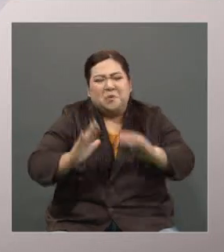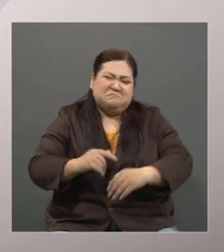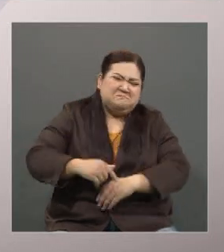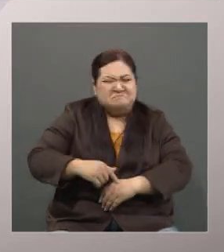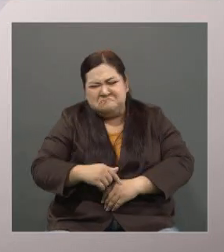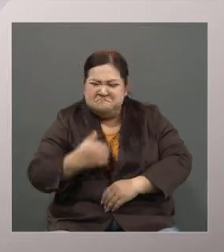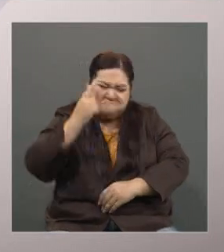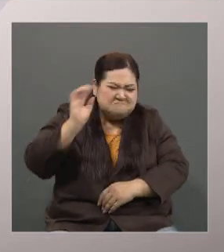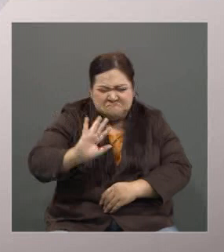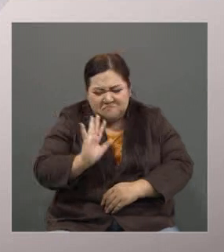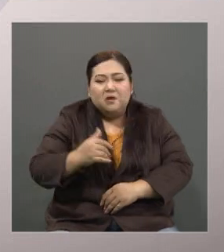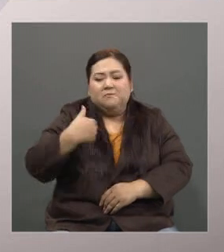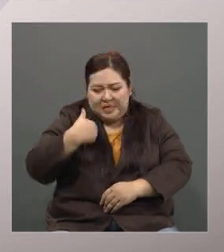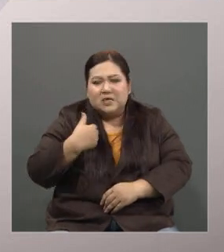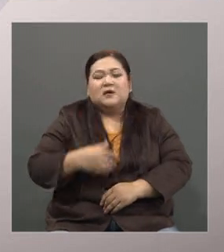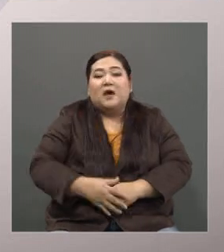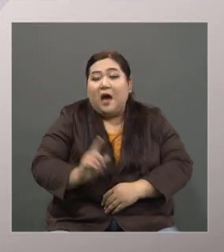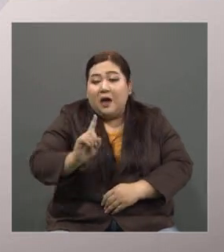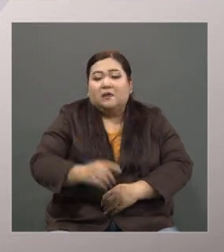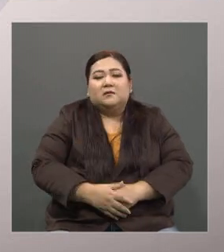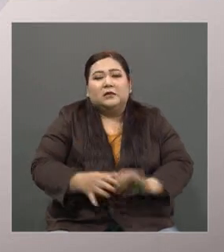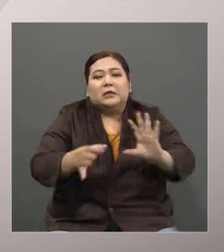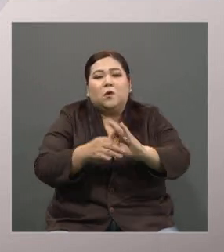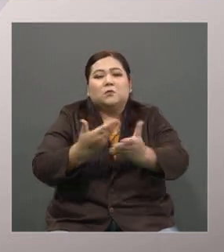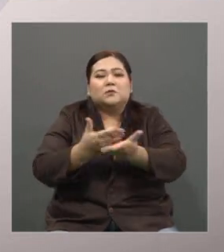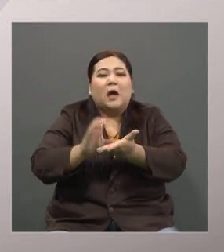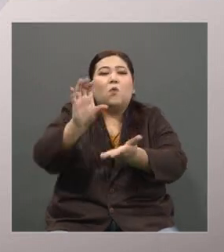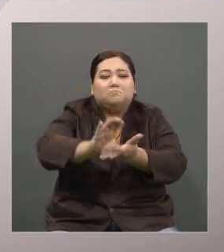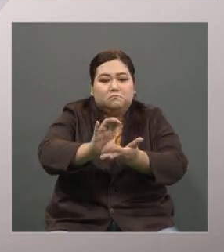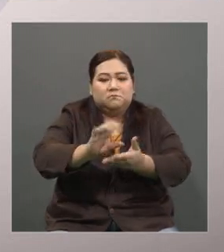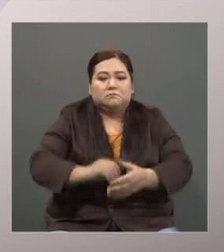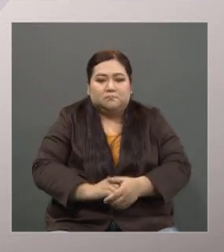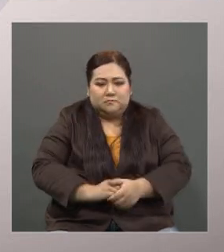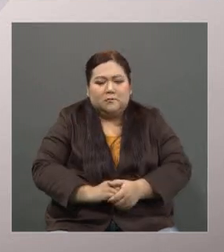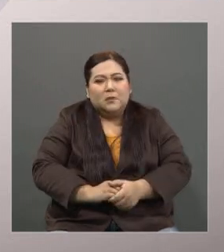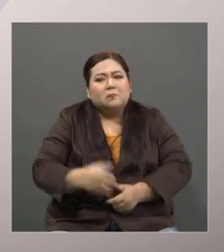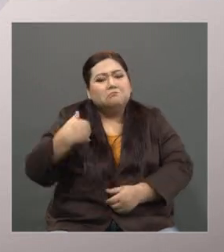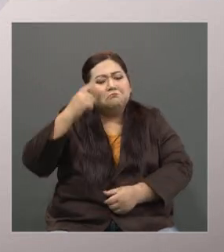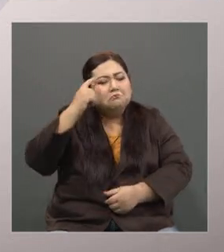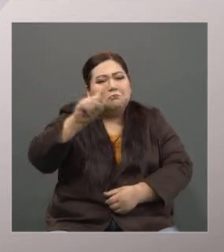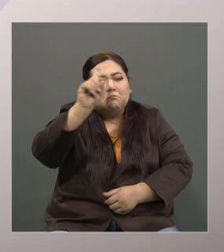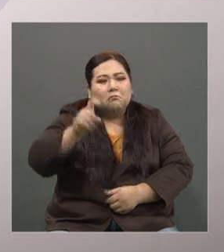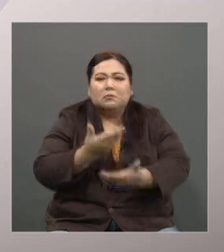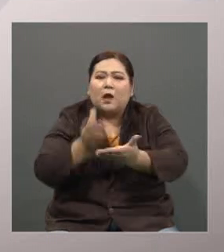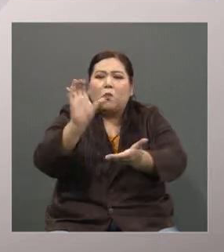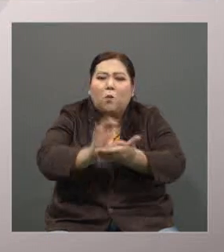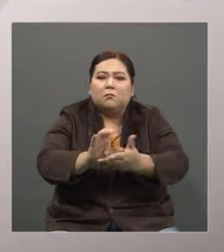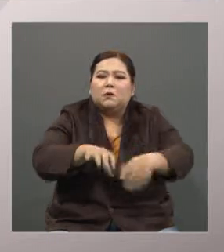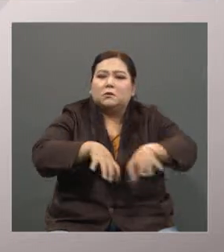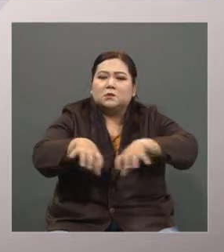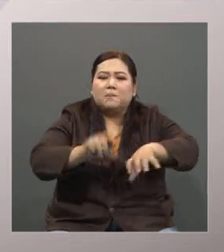บการปบปงทำเ sanddi wiederค craneพูดถงเรื่องของงบประมานคือเขาบอกวงบประมานที่ใช้ใการปรบปรงทั้งหมด